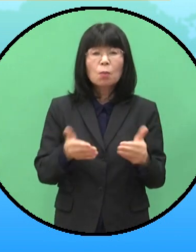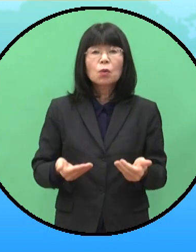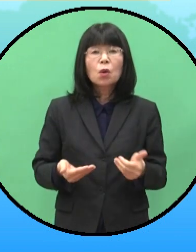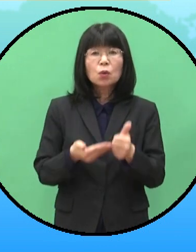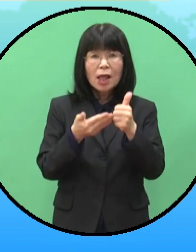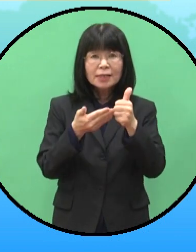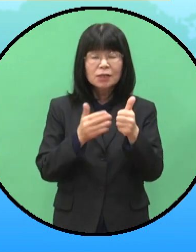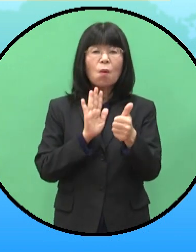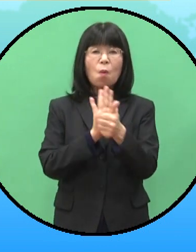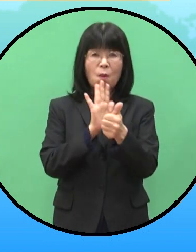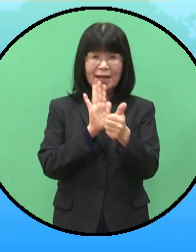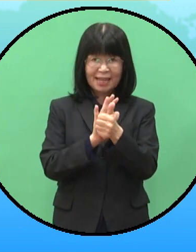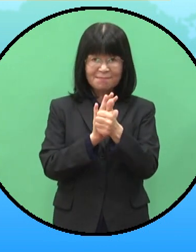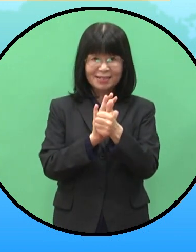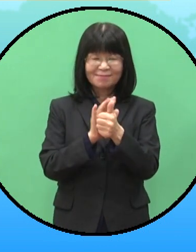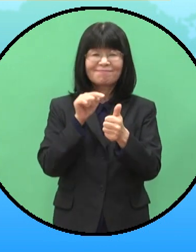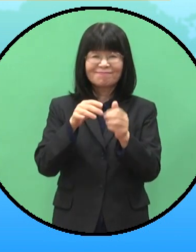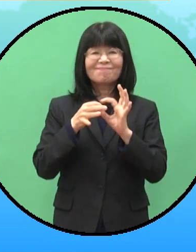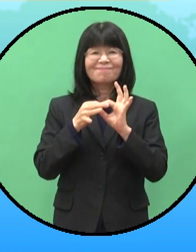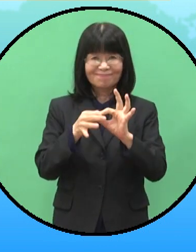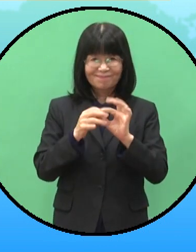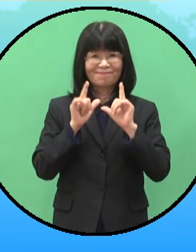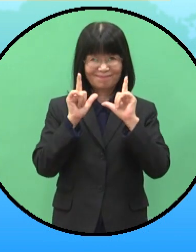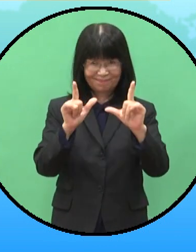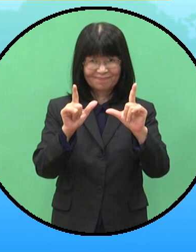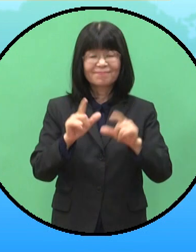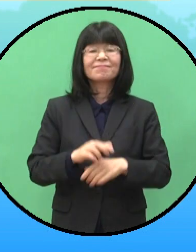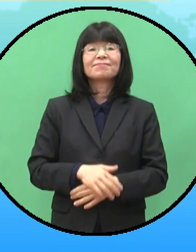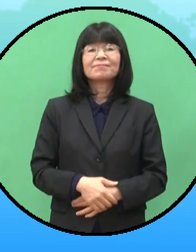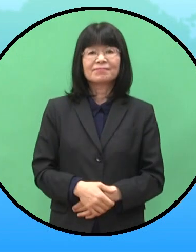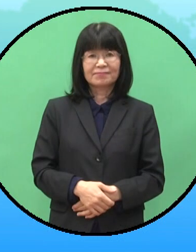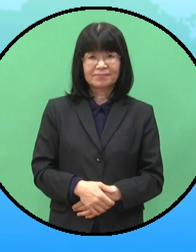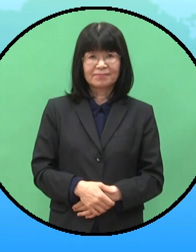援していますについて特集します。